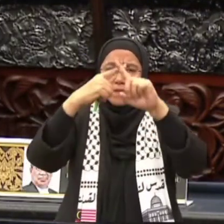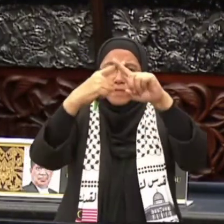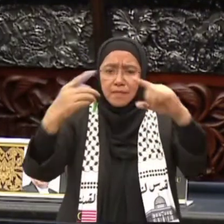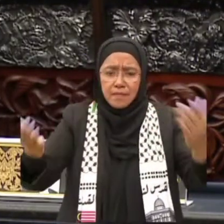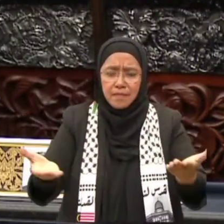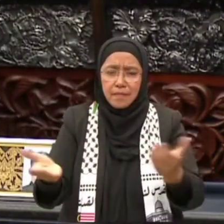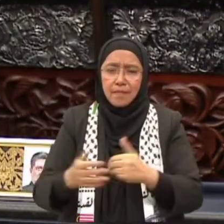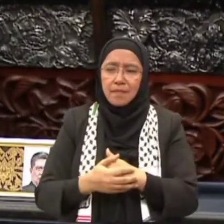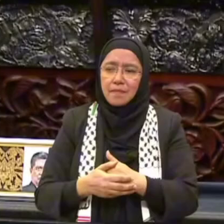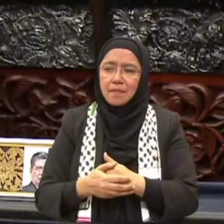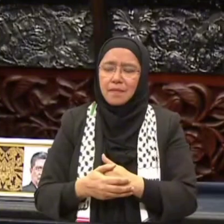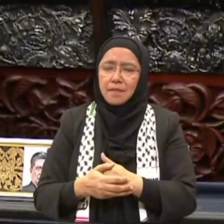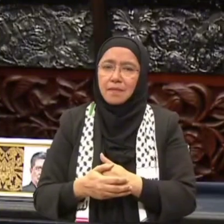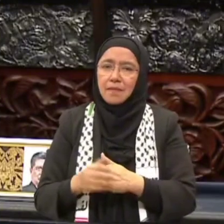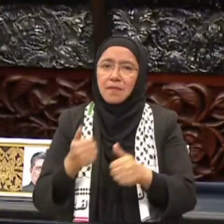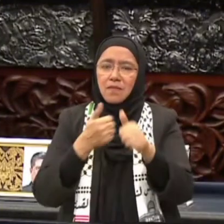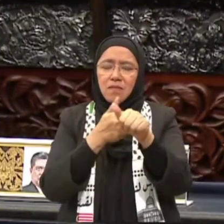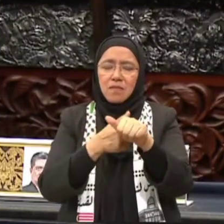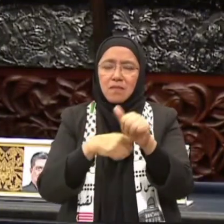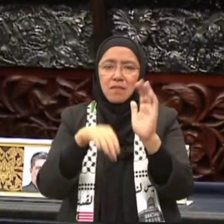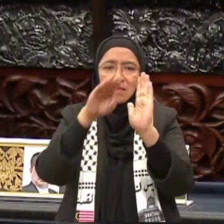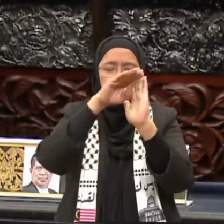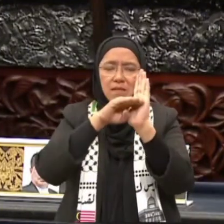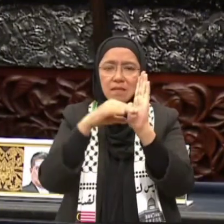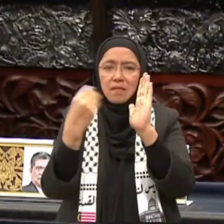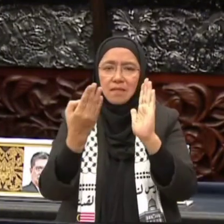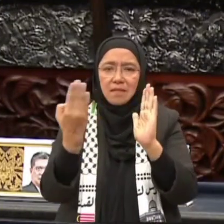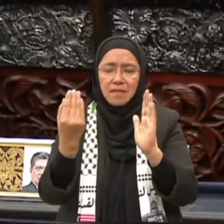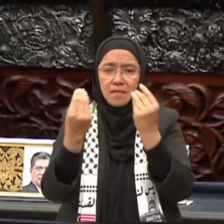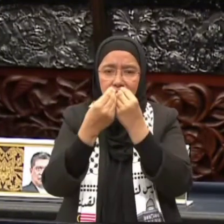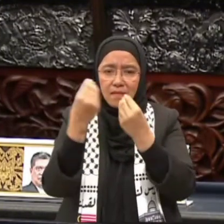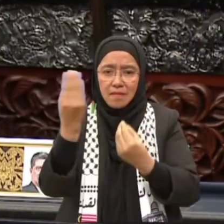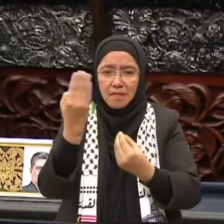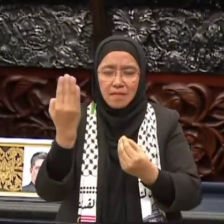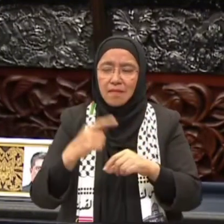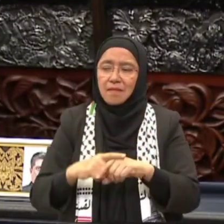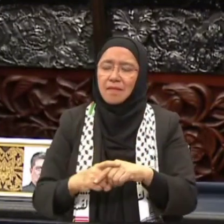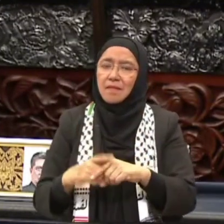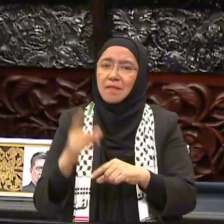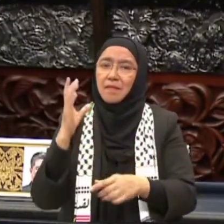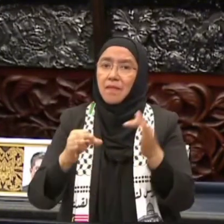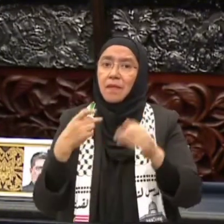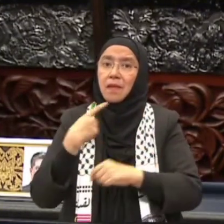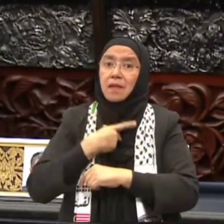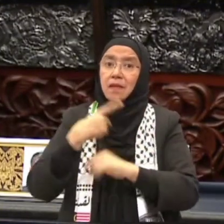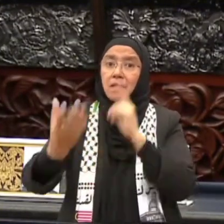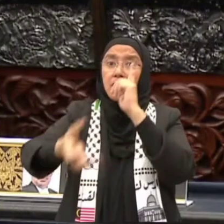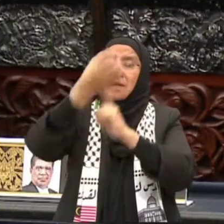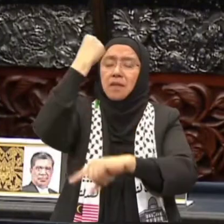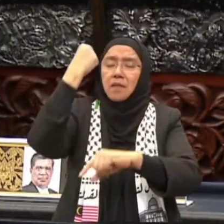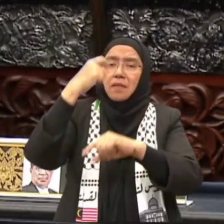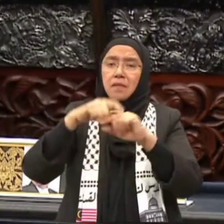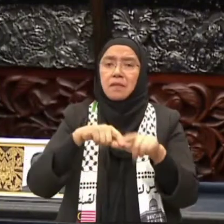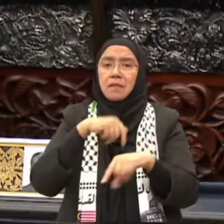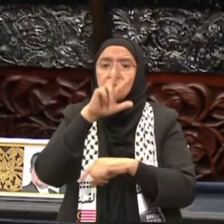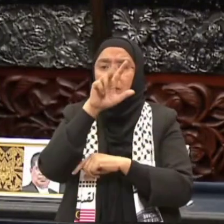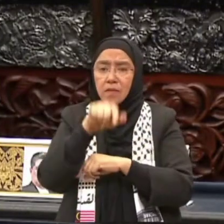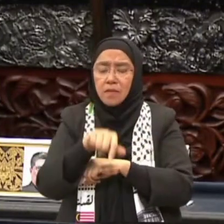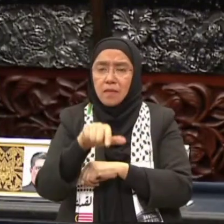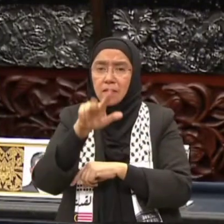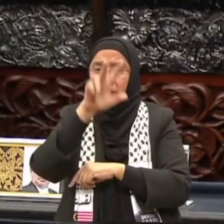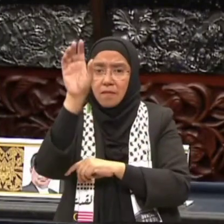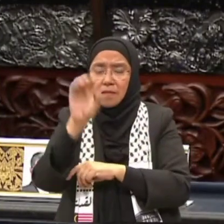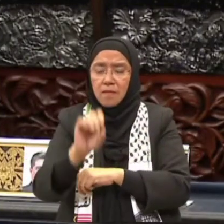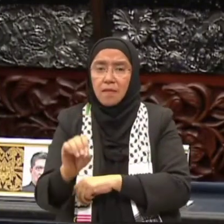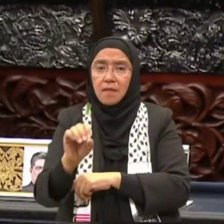kita mencapai sasaran defisit 3.5% pada tahun 2025, maknanya hutang kita